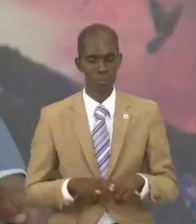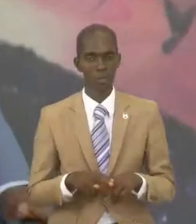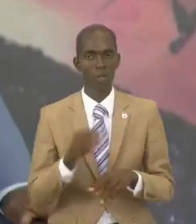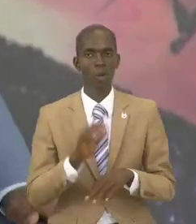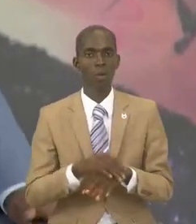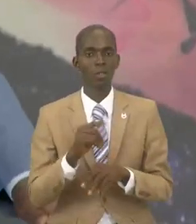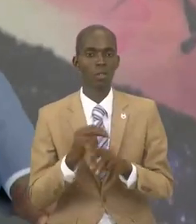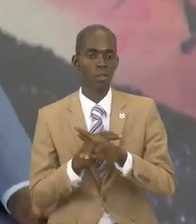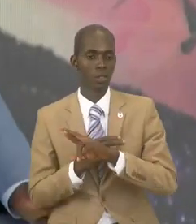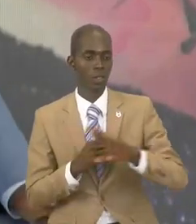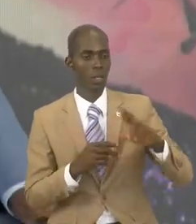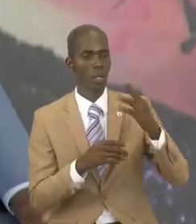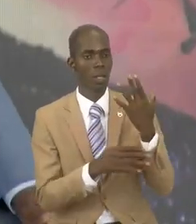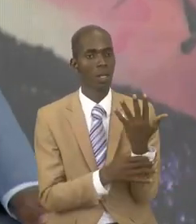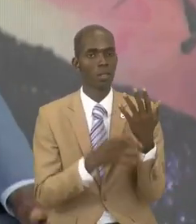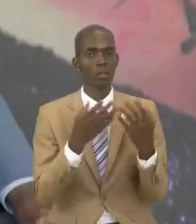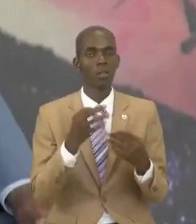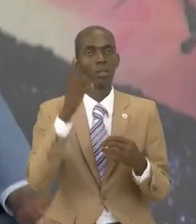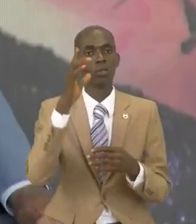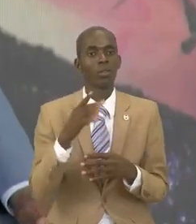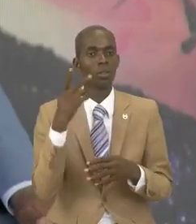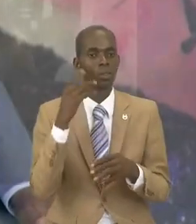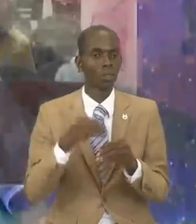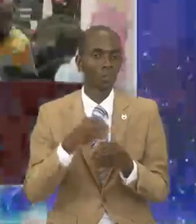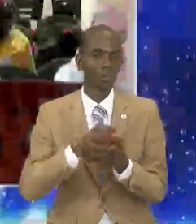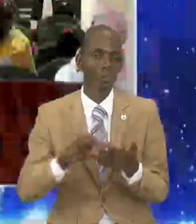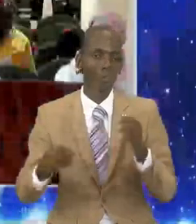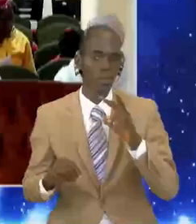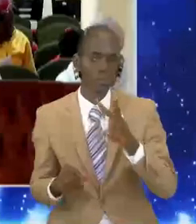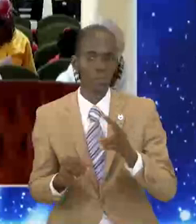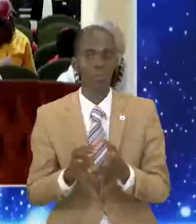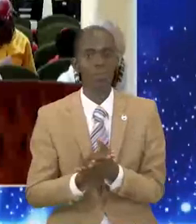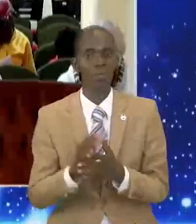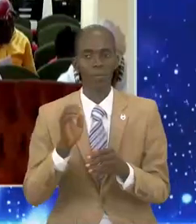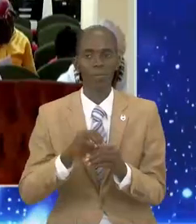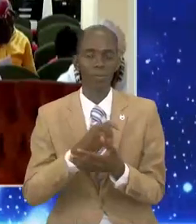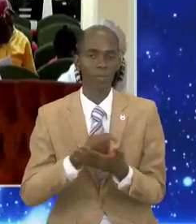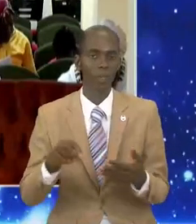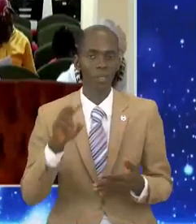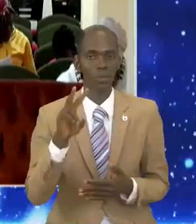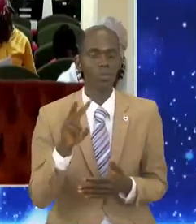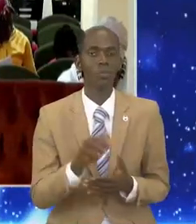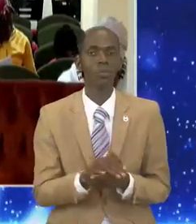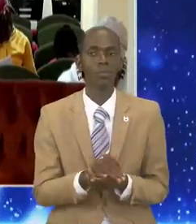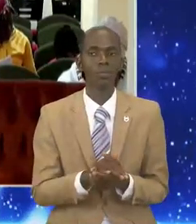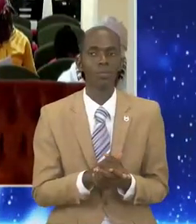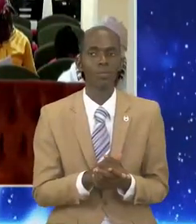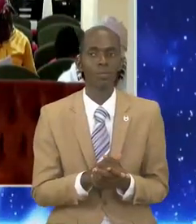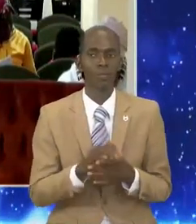Où Christ est assis à la droite de Dieu. Verset 2. Verset 2 dit: